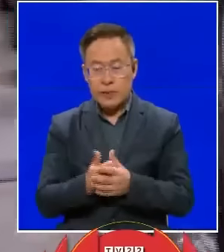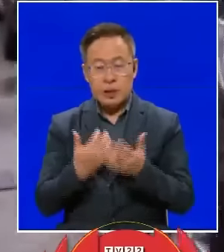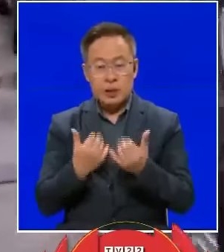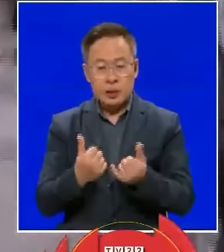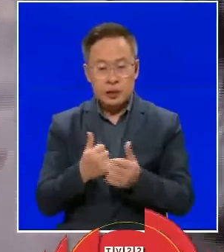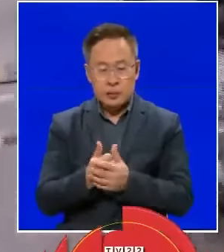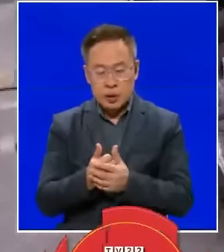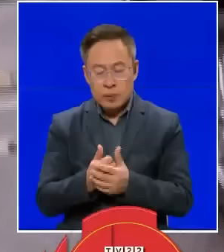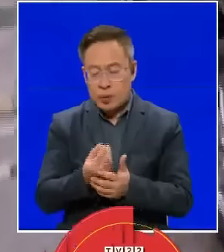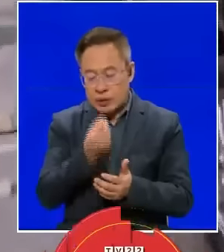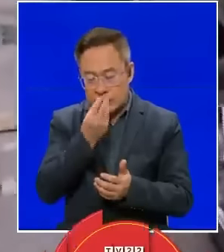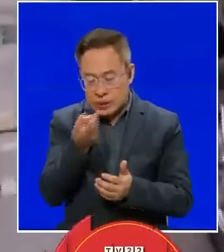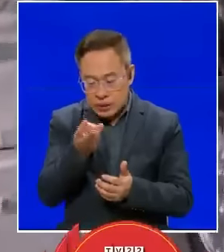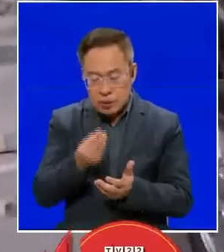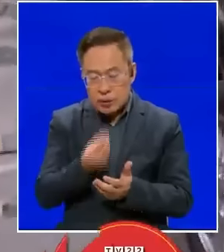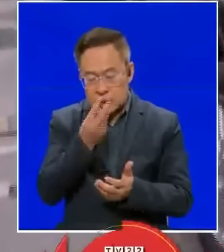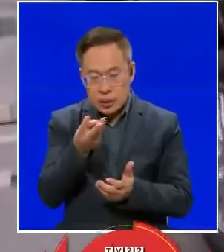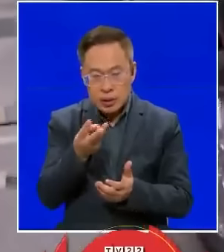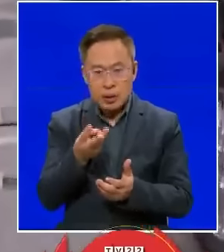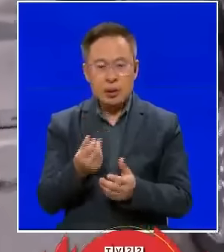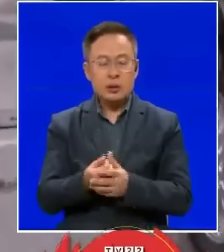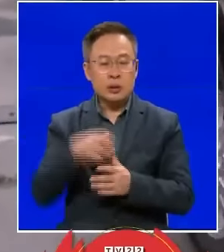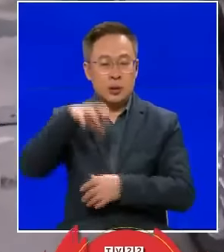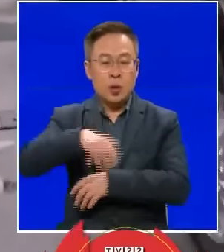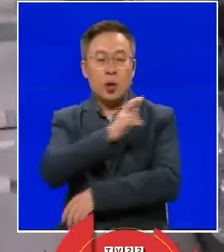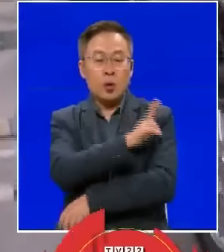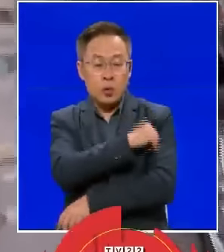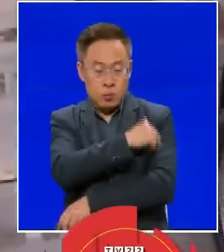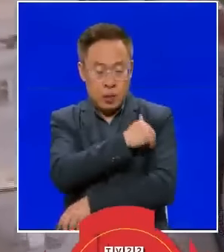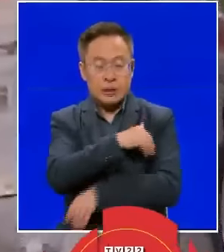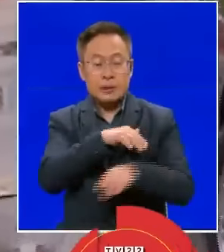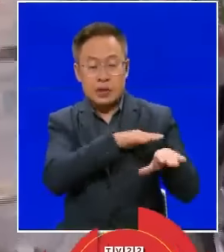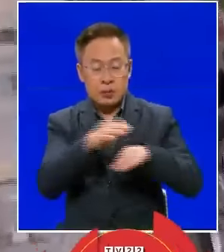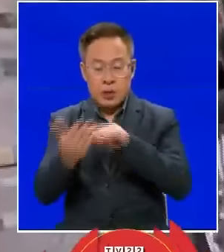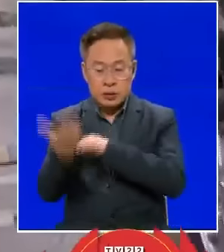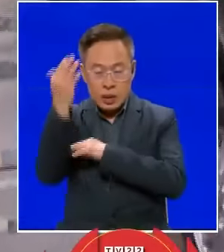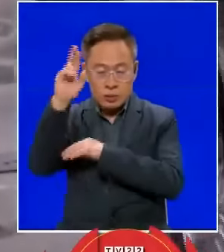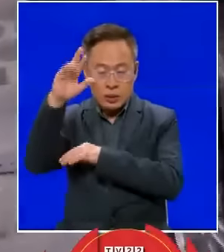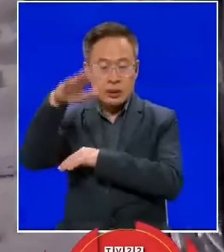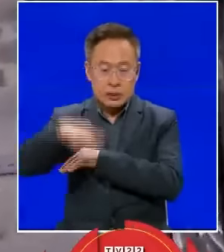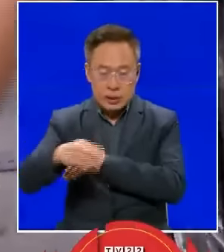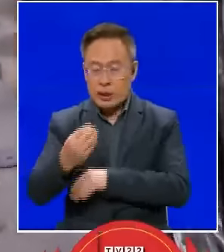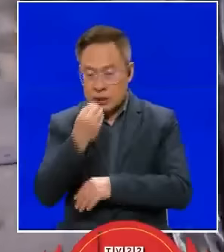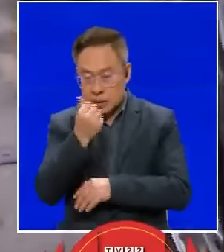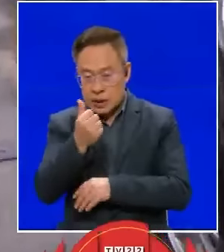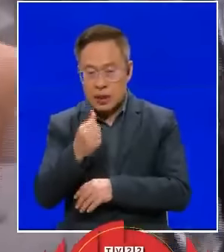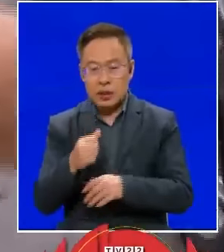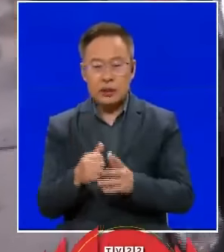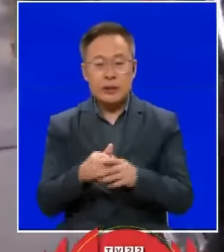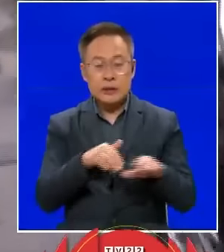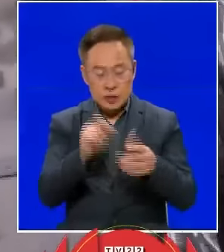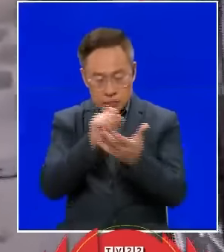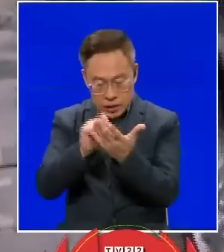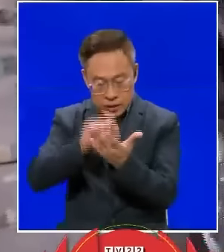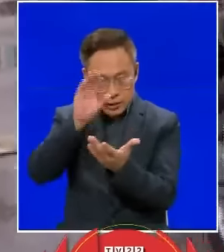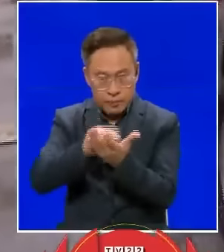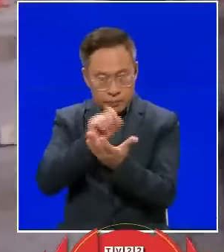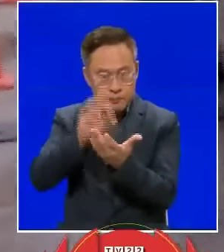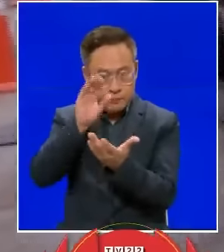มื้ออาจจะได้นิดเดียวแต่ทางโรงพยาบาลราชทัณฑ์จัดไว้ให้ 3มื้อว่าจะทานได้มากน้อยแค่ไหนก็จะมีการบันทึกเอาไว้